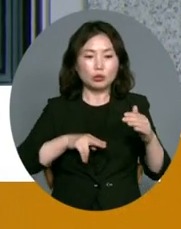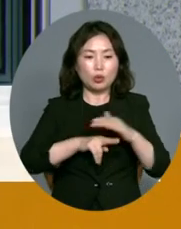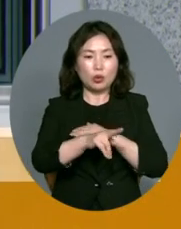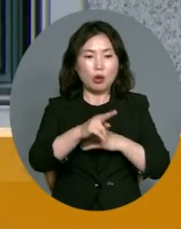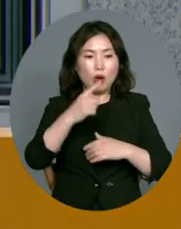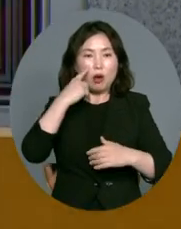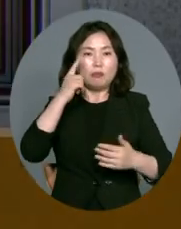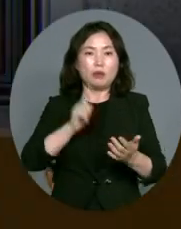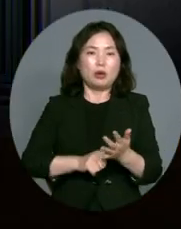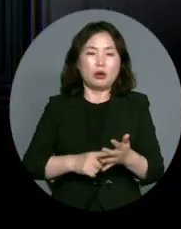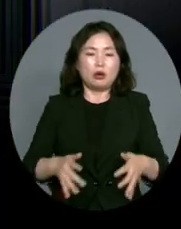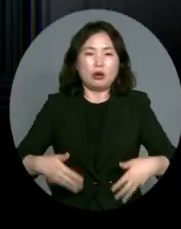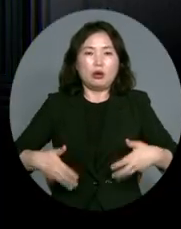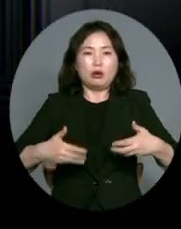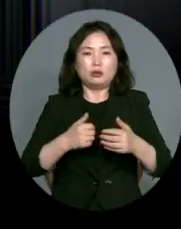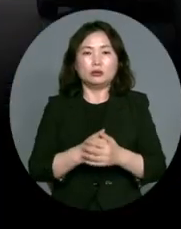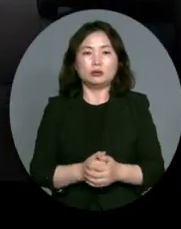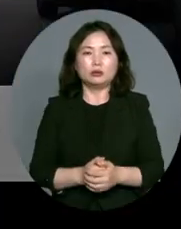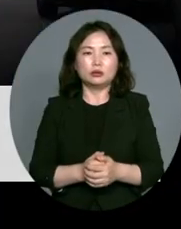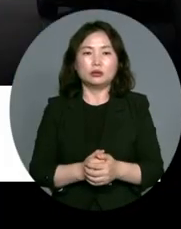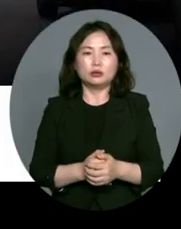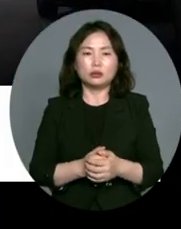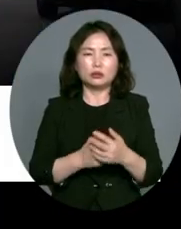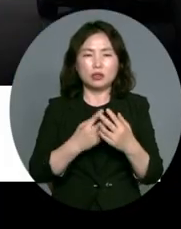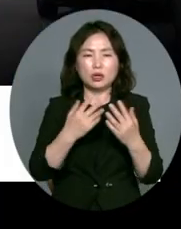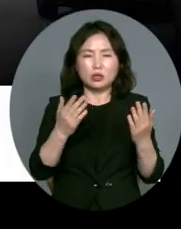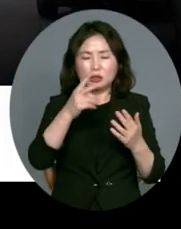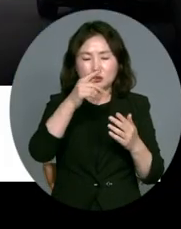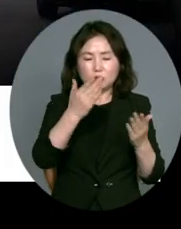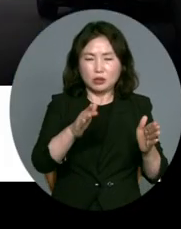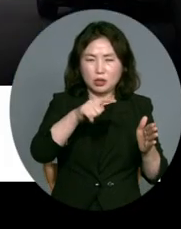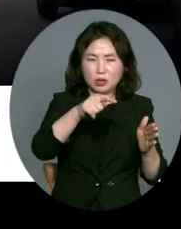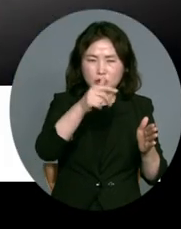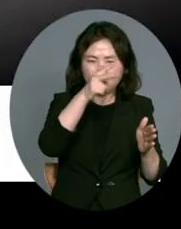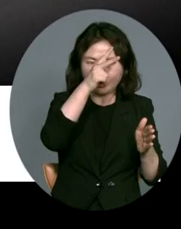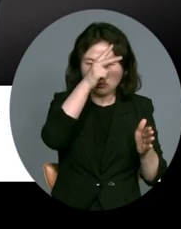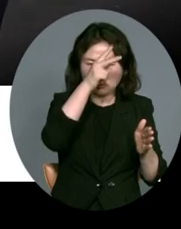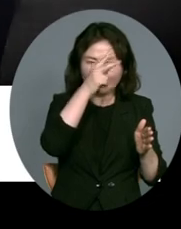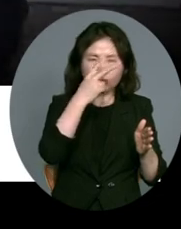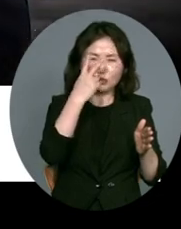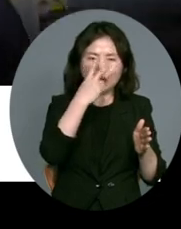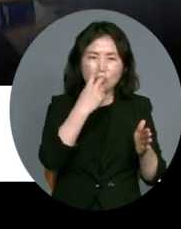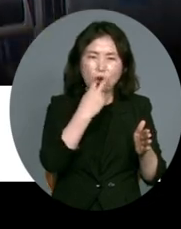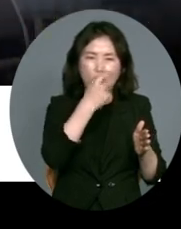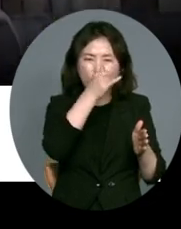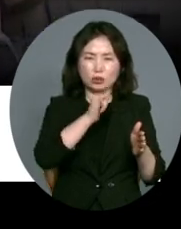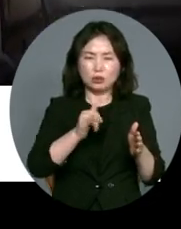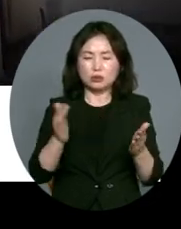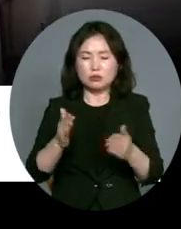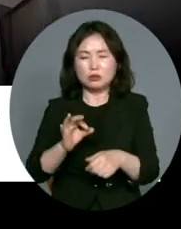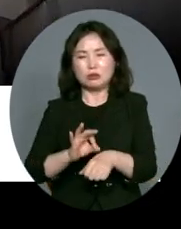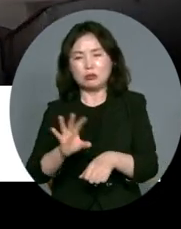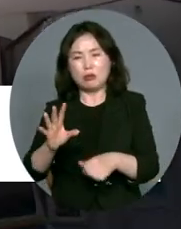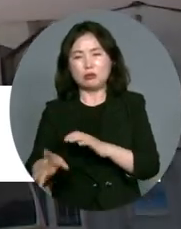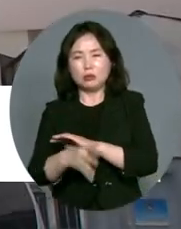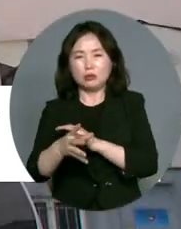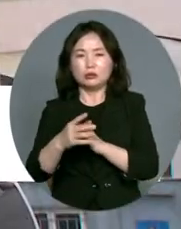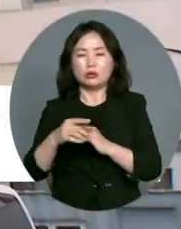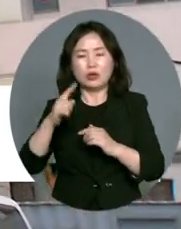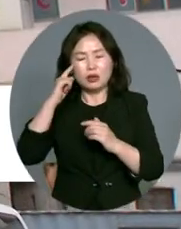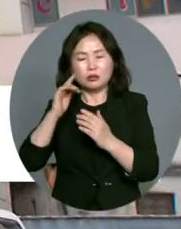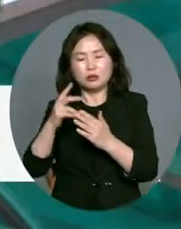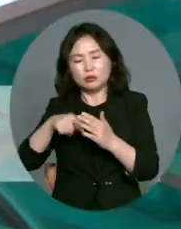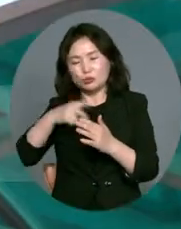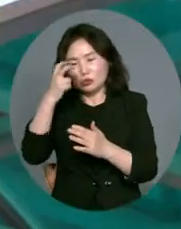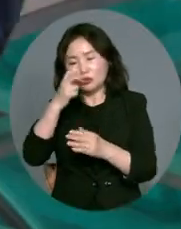알았습니다 그 당시 현장에서 근무자가 있엇지만 은 직무 태만 이었는지 뭔지 그 여부는 저희들 내부적으로 자체 조사 중입니다